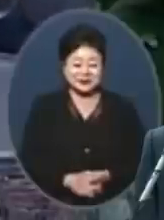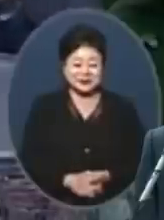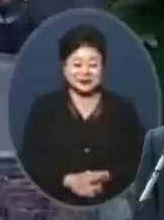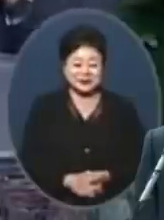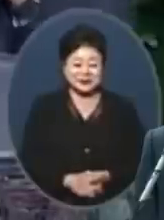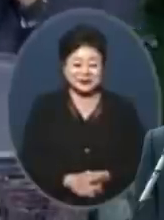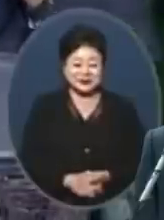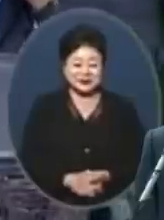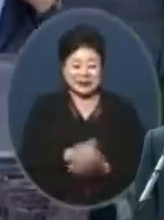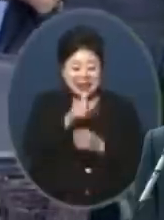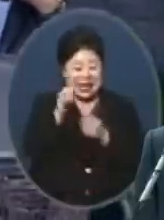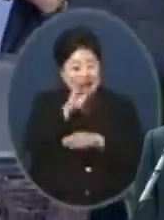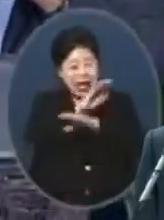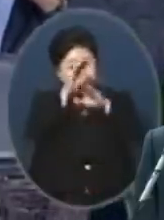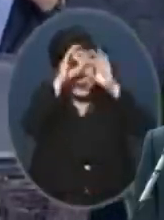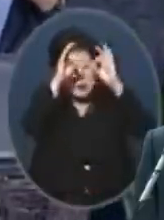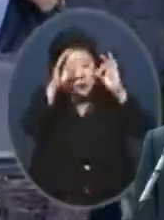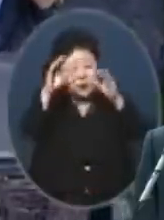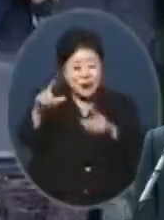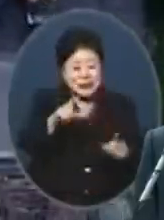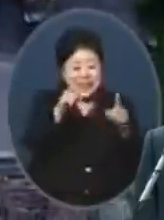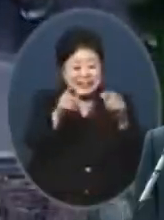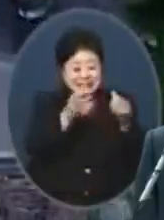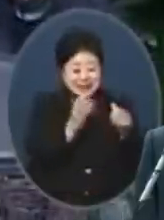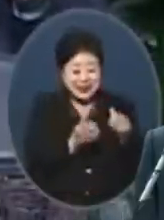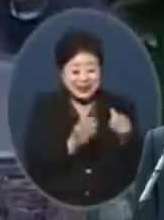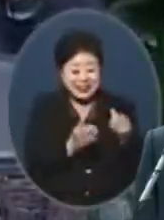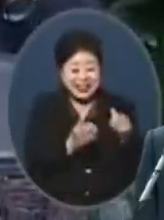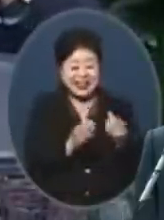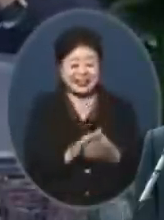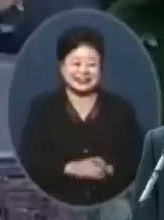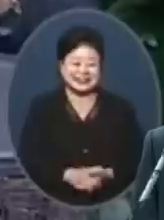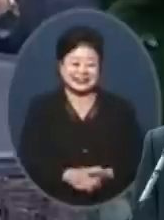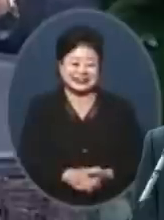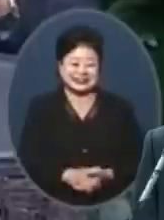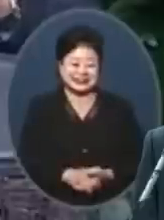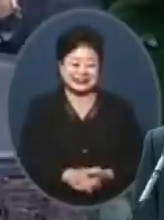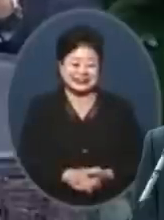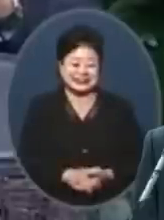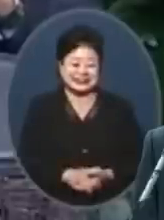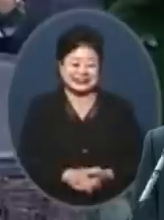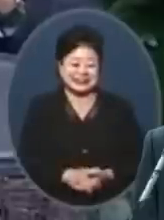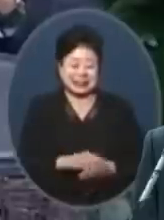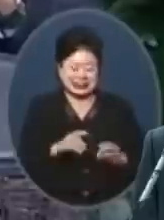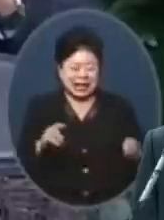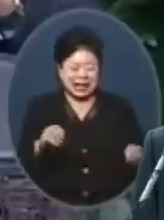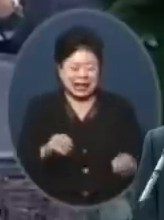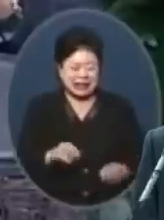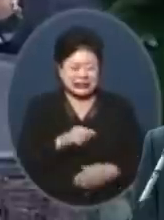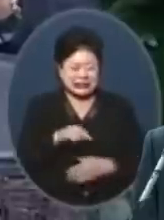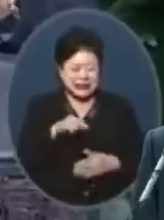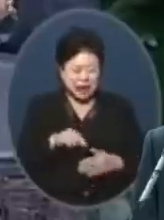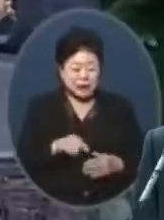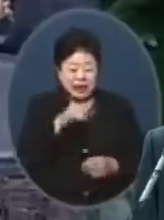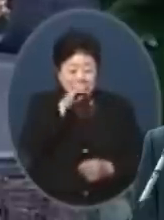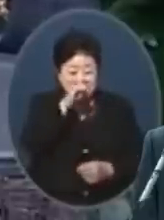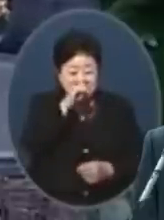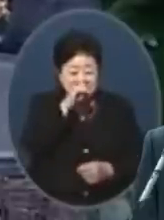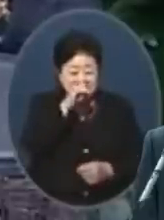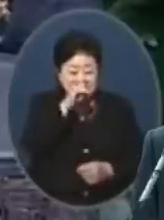in your lives. 하늘을 쳐다보고 사십시오. Let us look at the heavens and live. 땅과 그 가운데 있는